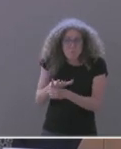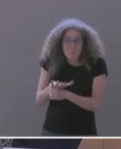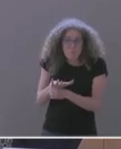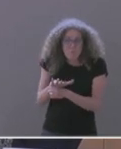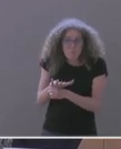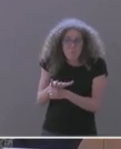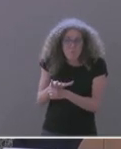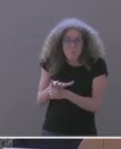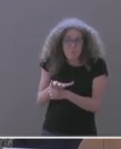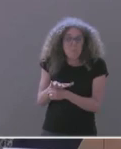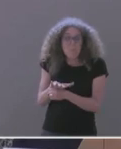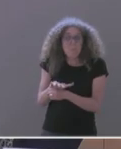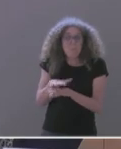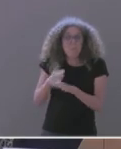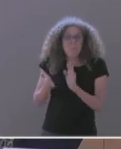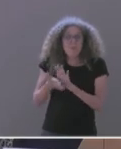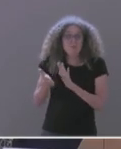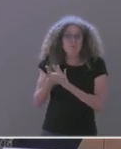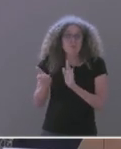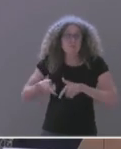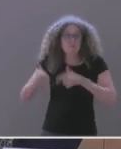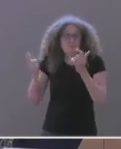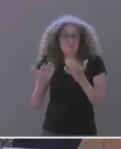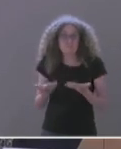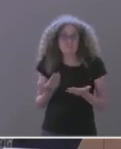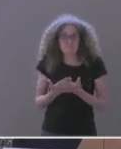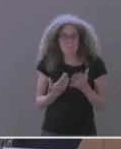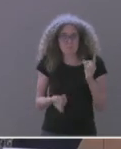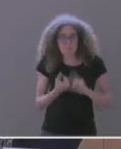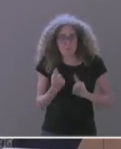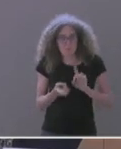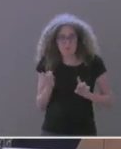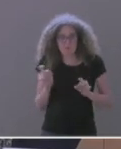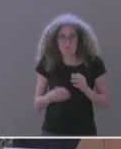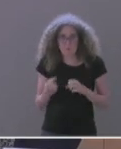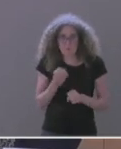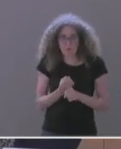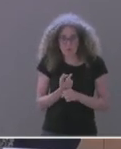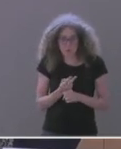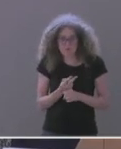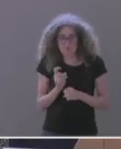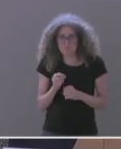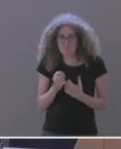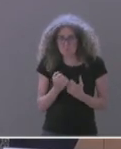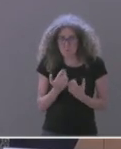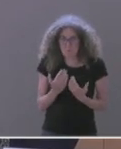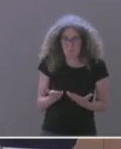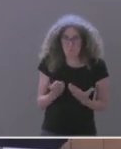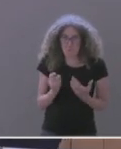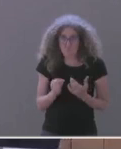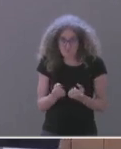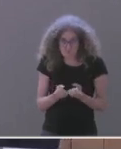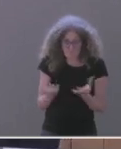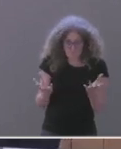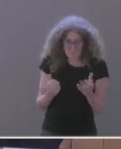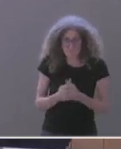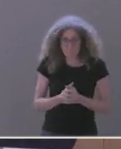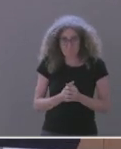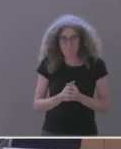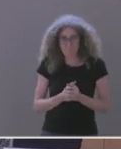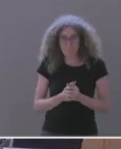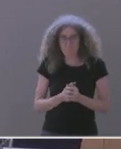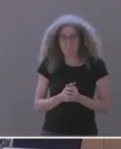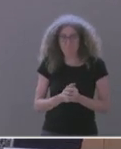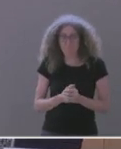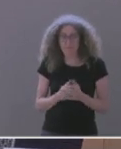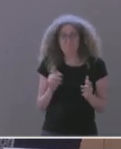à urbaniser. Donc c'est extrêmement important d'avoir ces outils, de les mettre en place et de développer. À partir de là, il faut arriver à